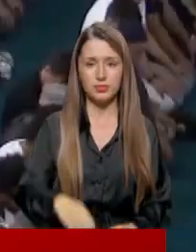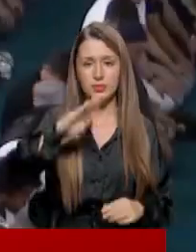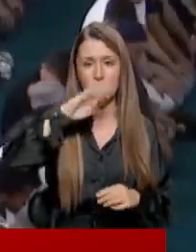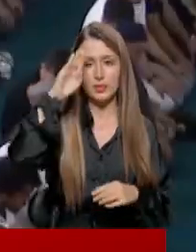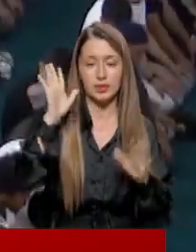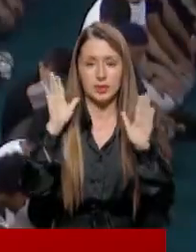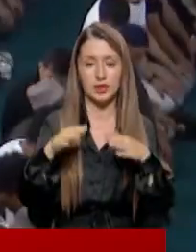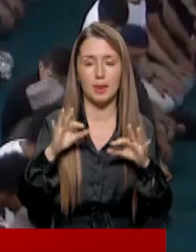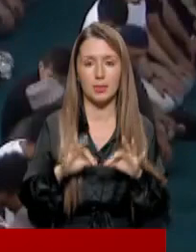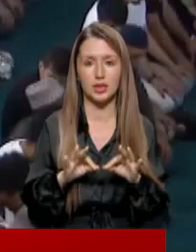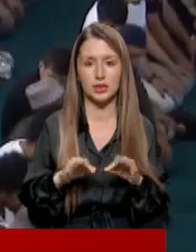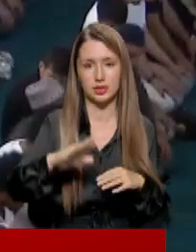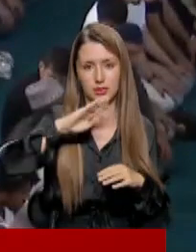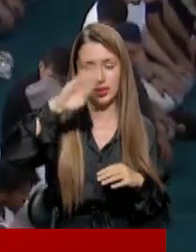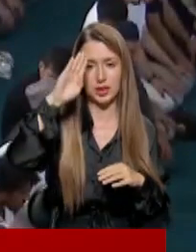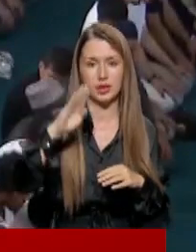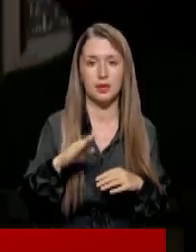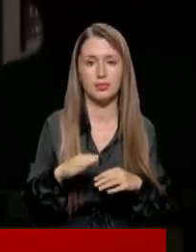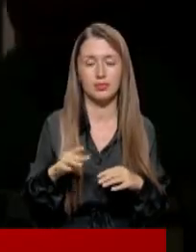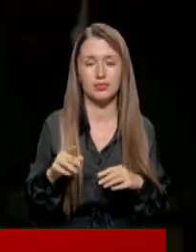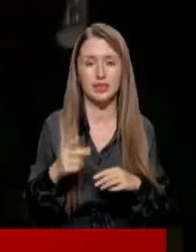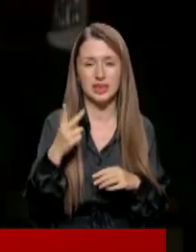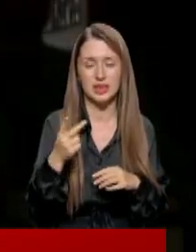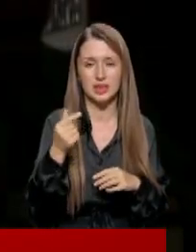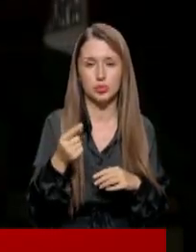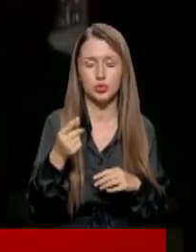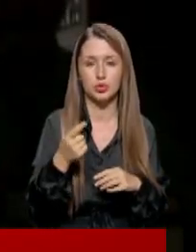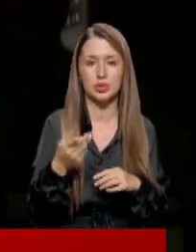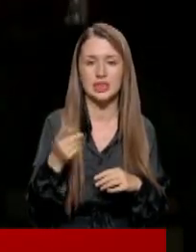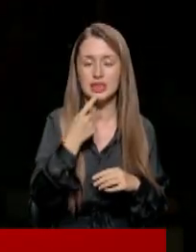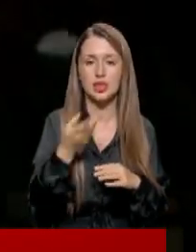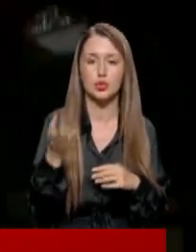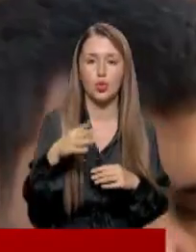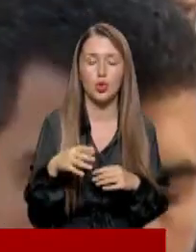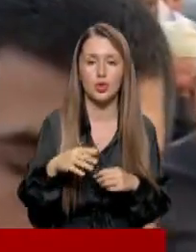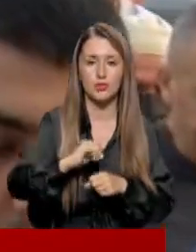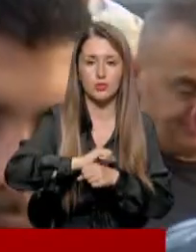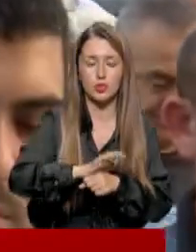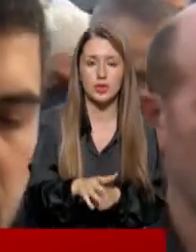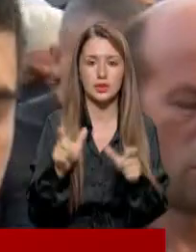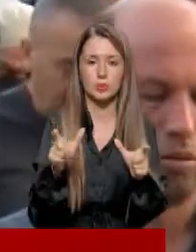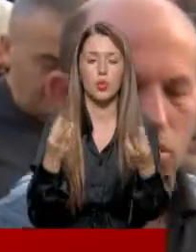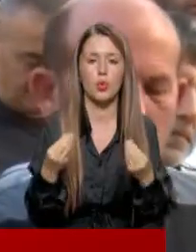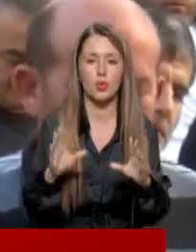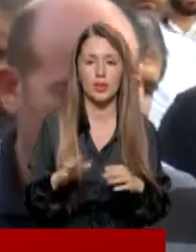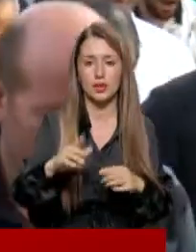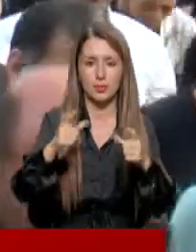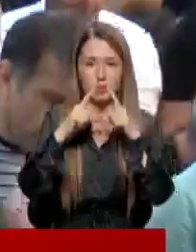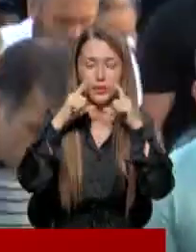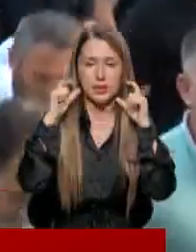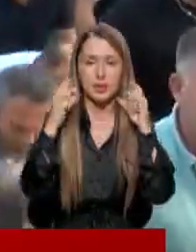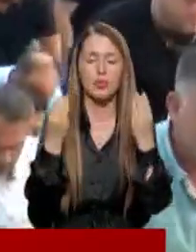Bayram namazıyla başladı Kurban Bayramı. Yaklaşık 2,5 yılın ardından koronavirüs tedbirlerinin olmadığı,